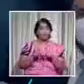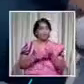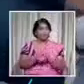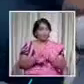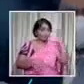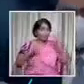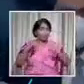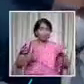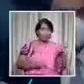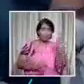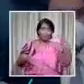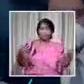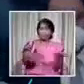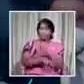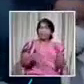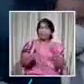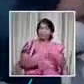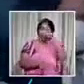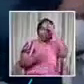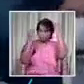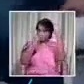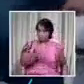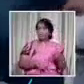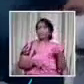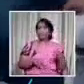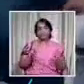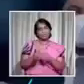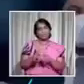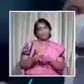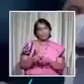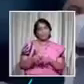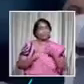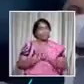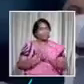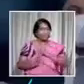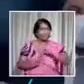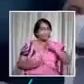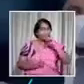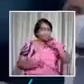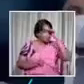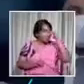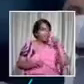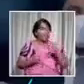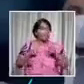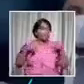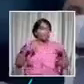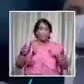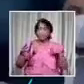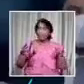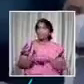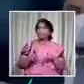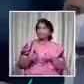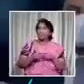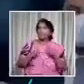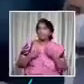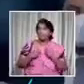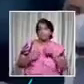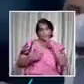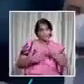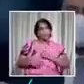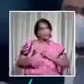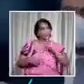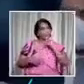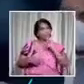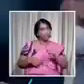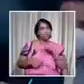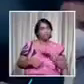මරණ ආදාහනය කරපගේ සාප වැදිලා තියනේ ඒ නිසා ගරු කතානායකතුමනි විපක්ෂයක් විදියට අපි ඊටම පැහැදිලිව කිව්වා